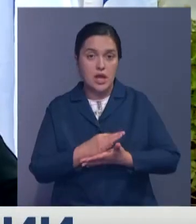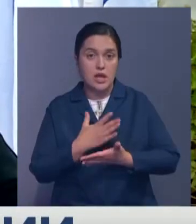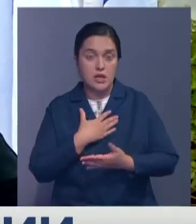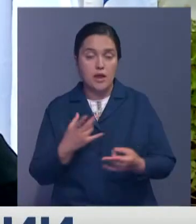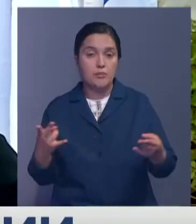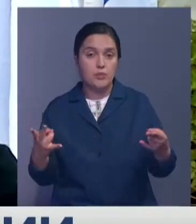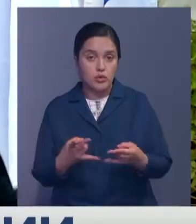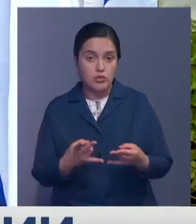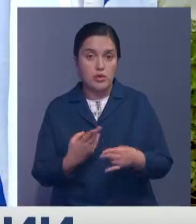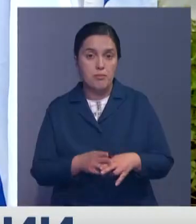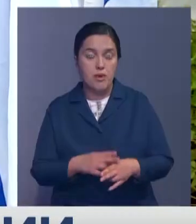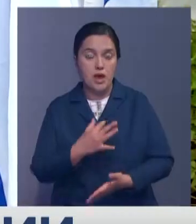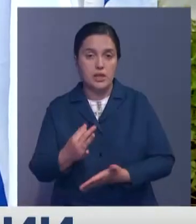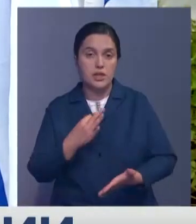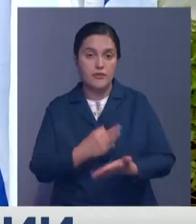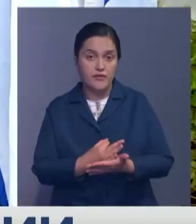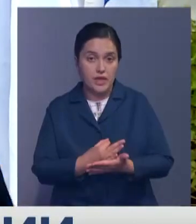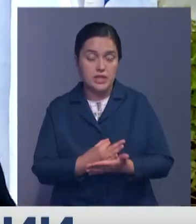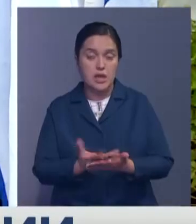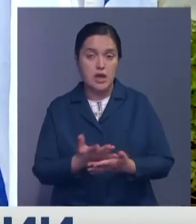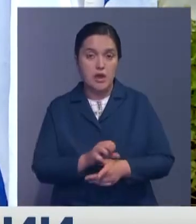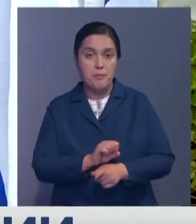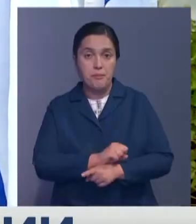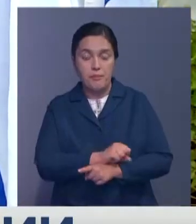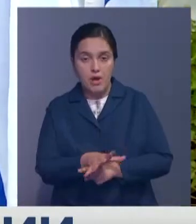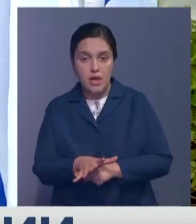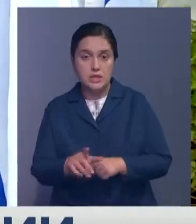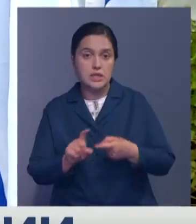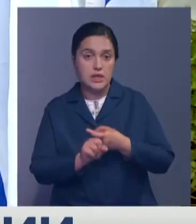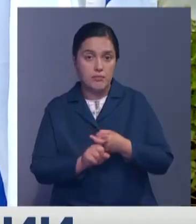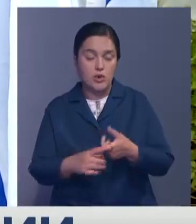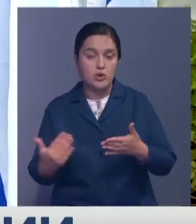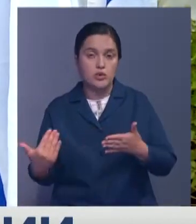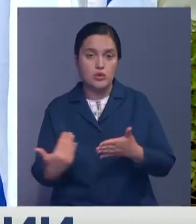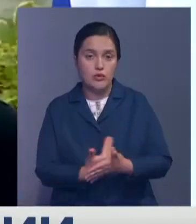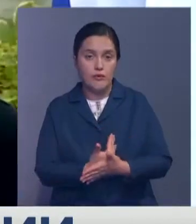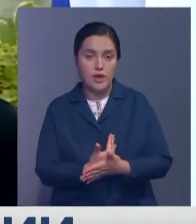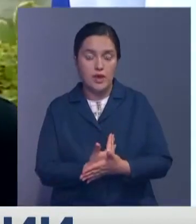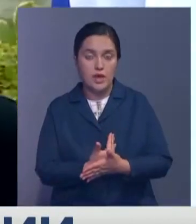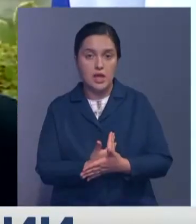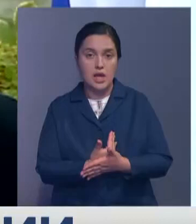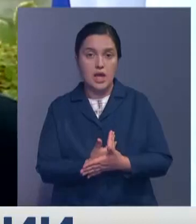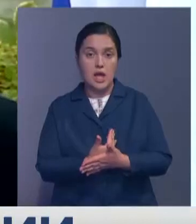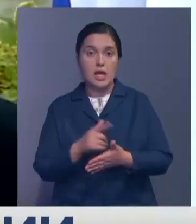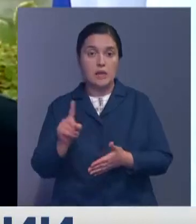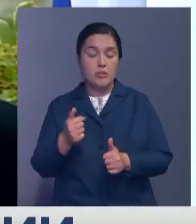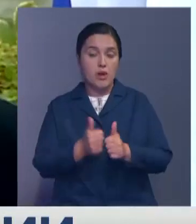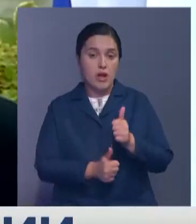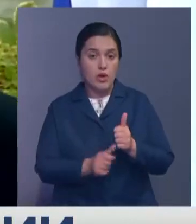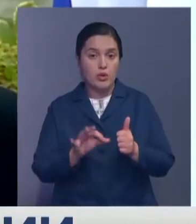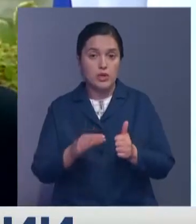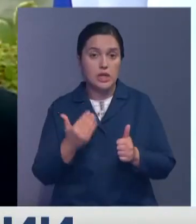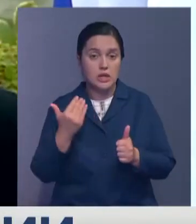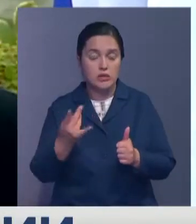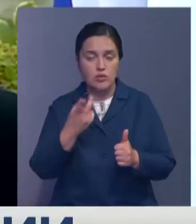еще нужна эта ответственность, потому что эпидемия здесь, и она снова поднимает голову. Это требует от каждого из нас